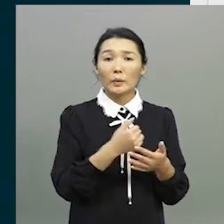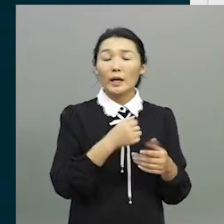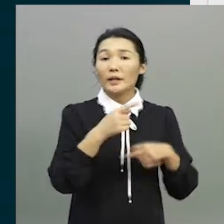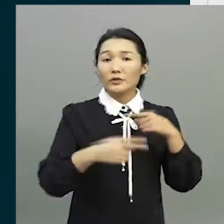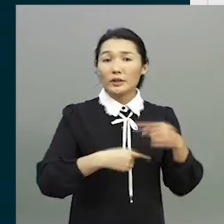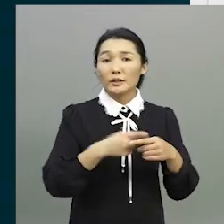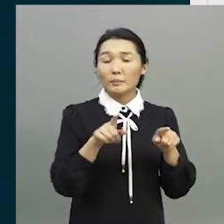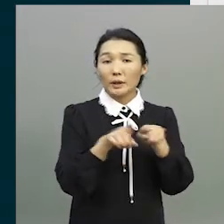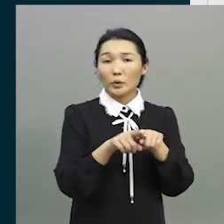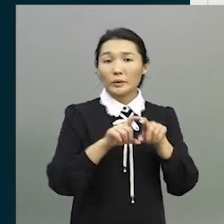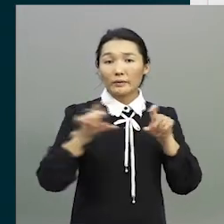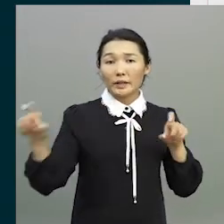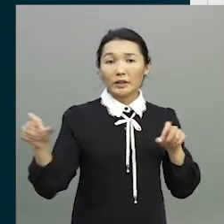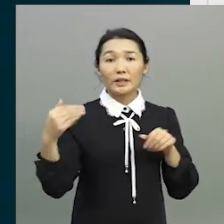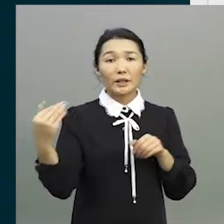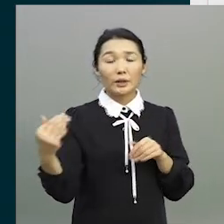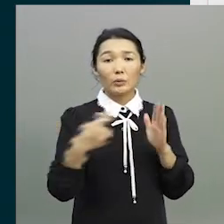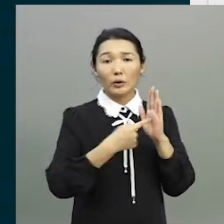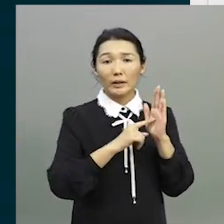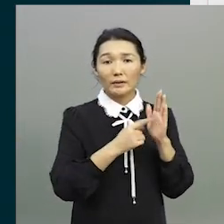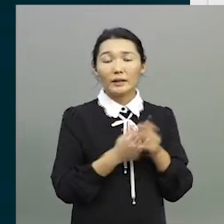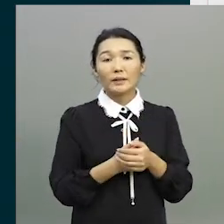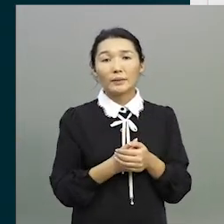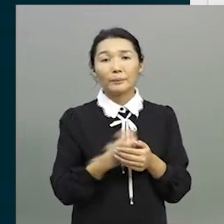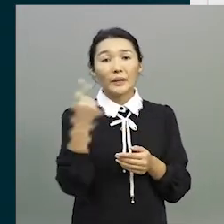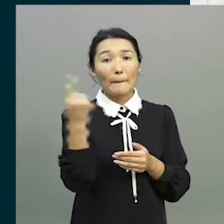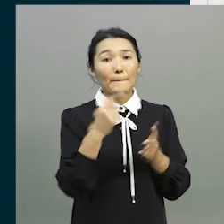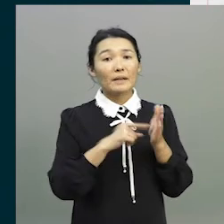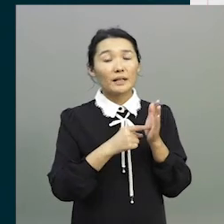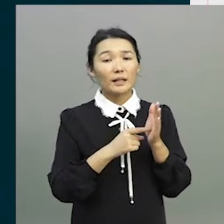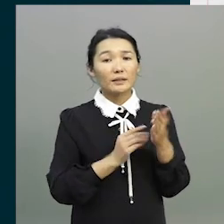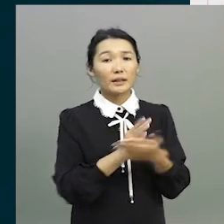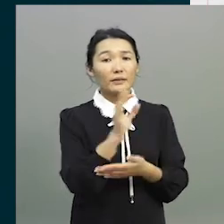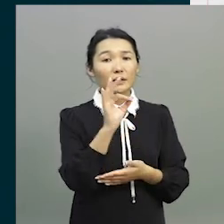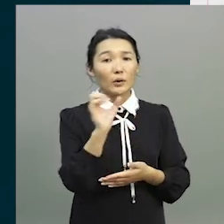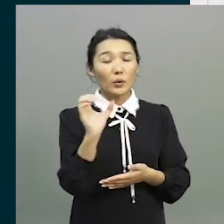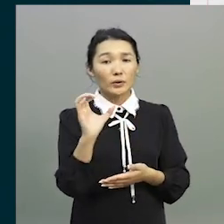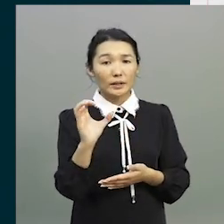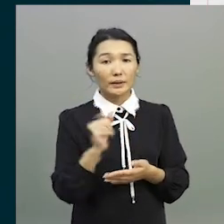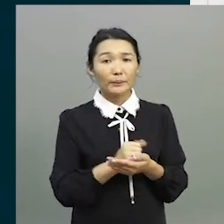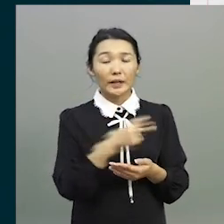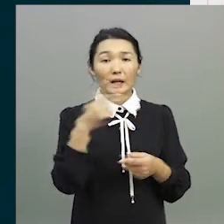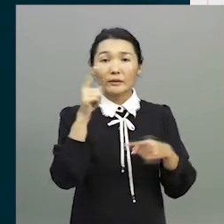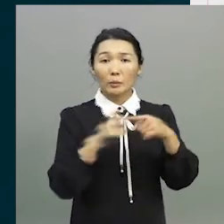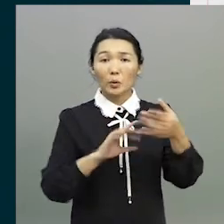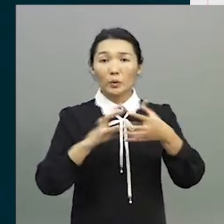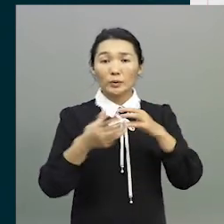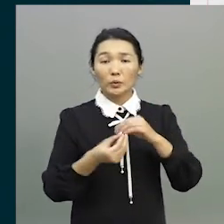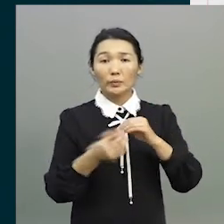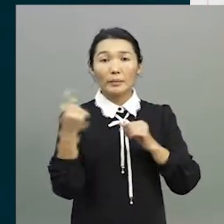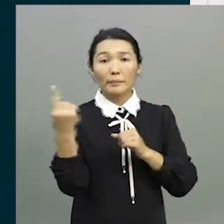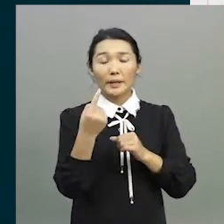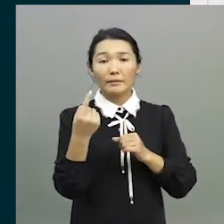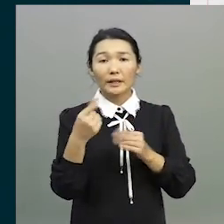его координаты так первая координата вектора отце будет равна полусумме первых координат